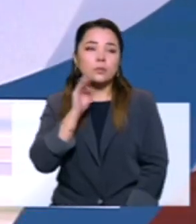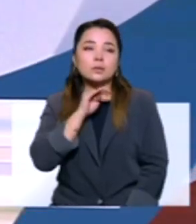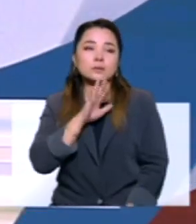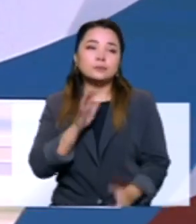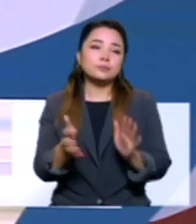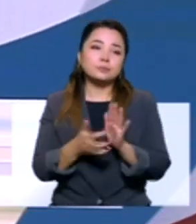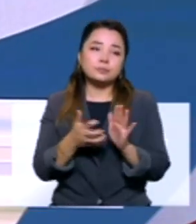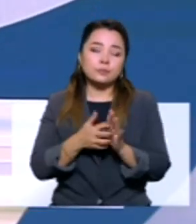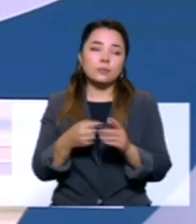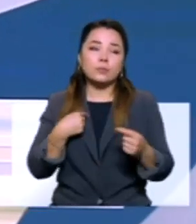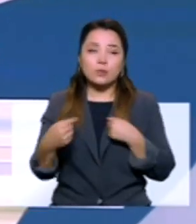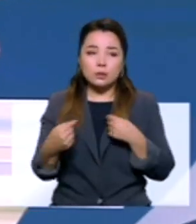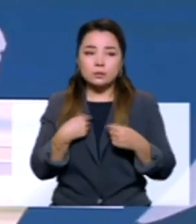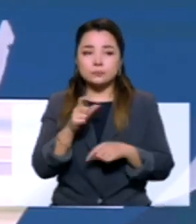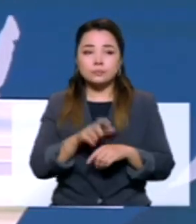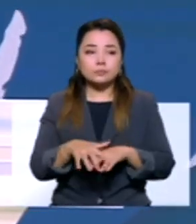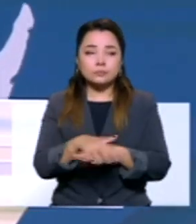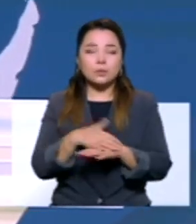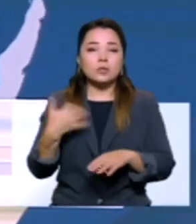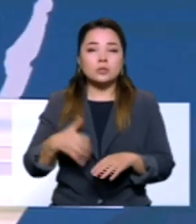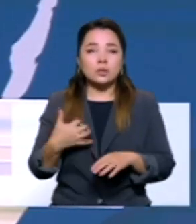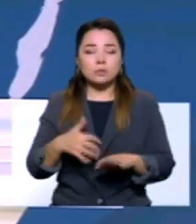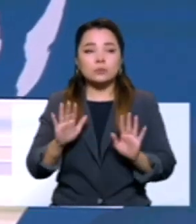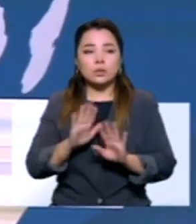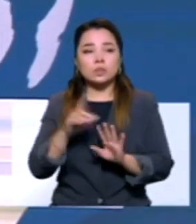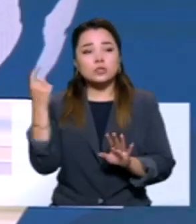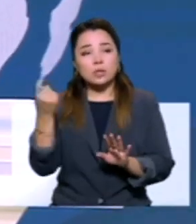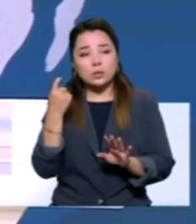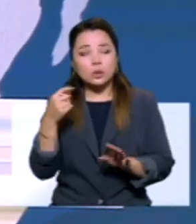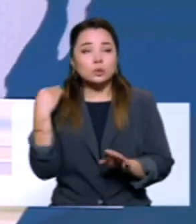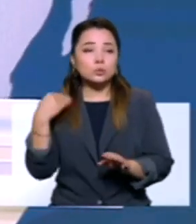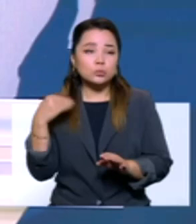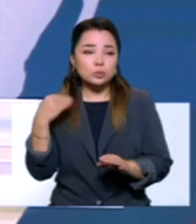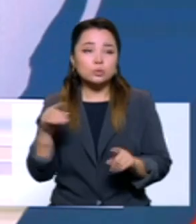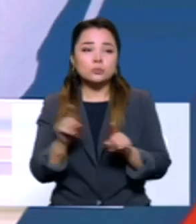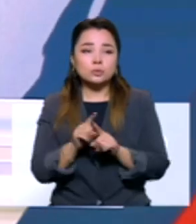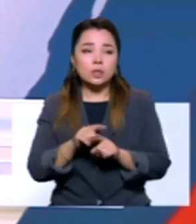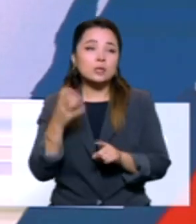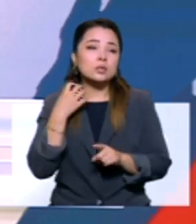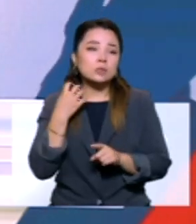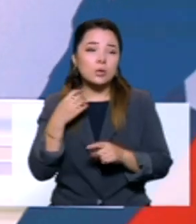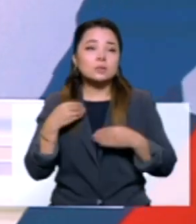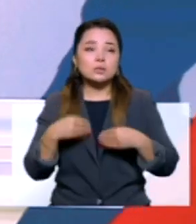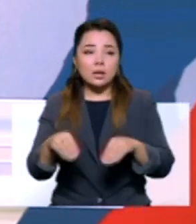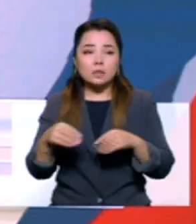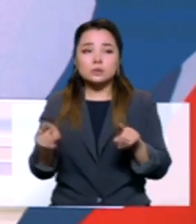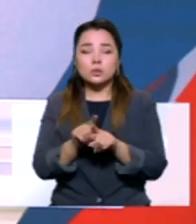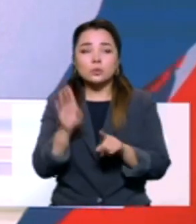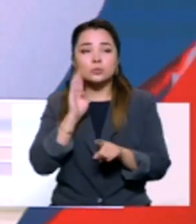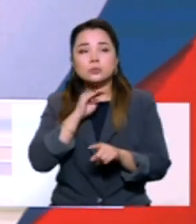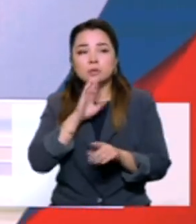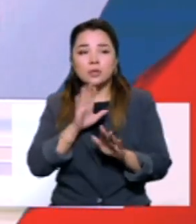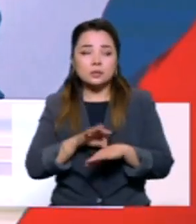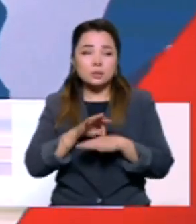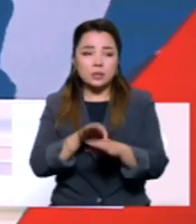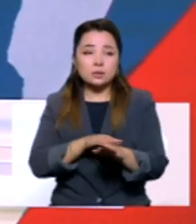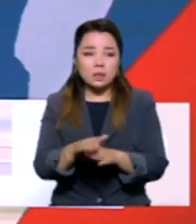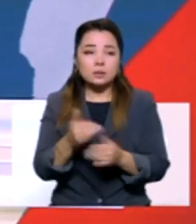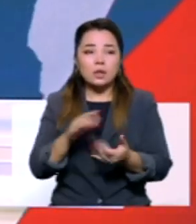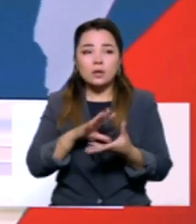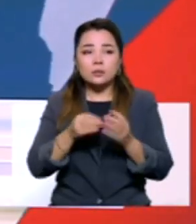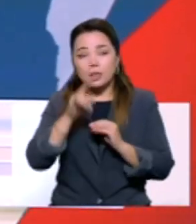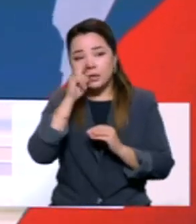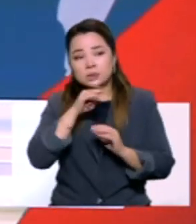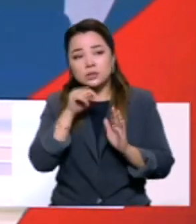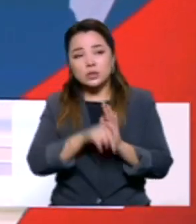Су тапшылығынан тарығып қиналған жамбылдық шаруаларға емес, биыл жазда түркістандық, қызылордалық дихандарға да су жетпеген еді. Жалпы